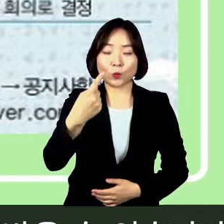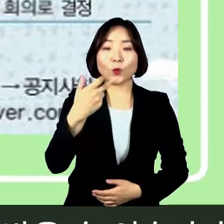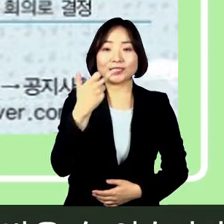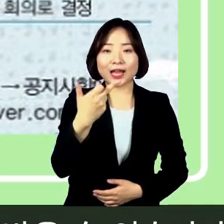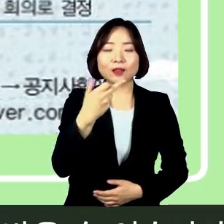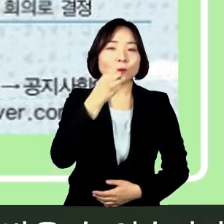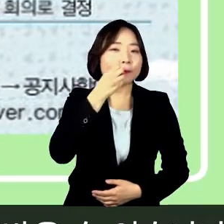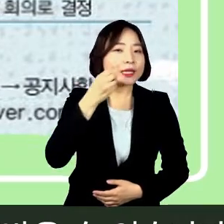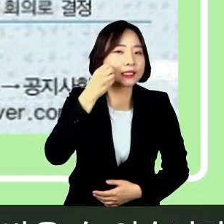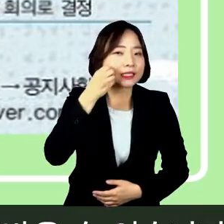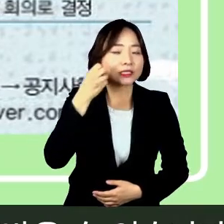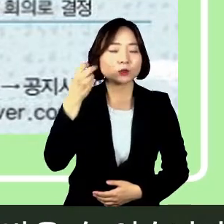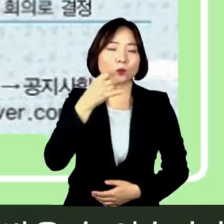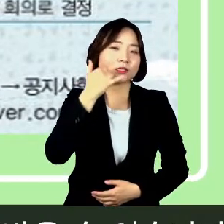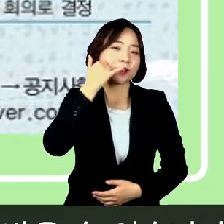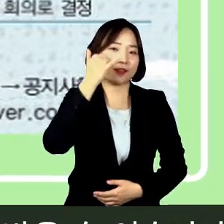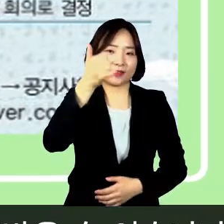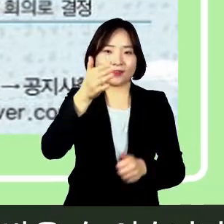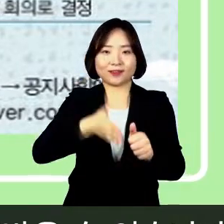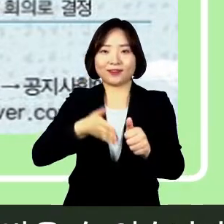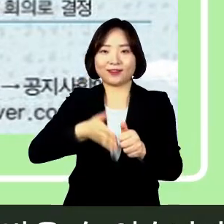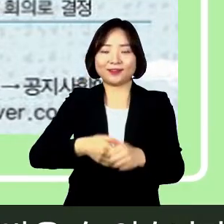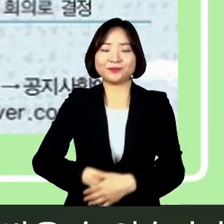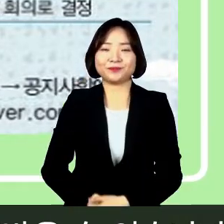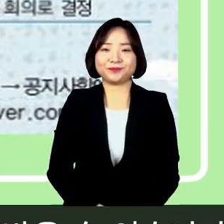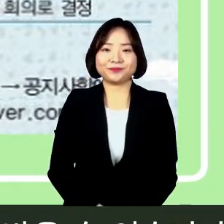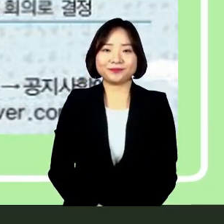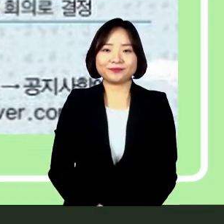홈페이지 또는 전화로 문의하면 안내받을 수 있습니다.